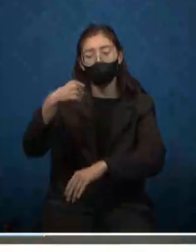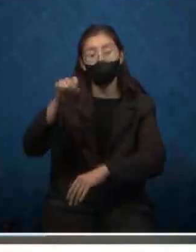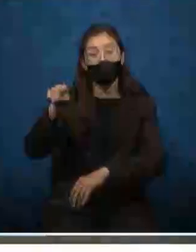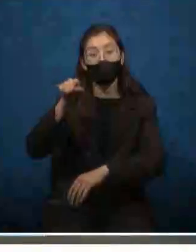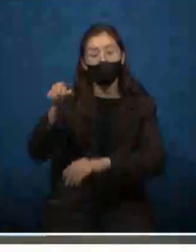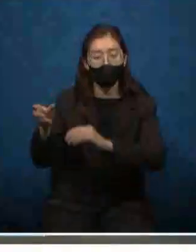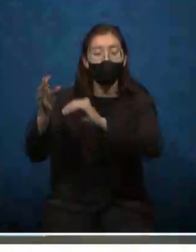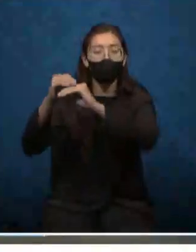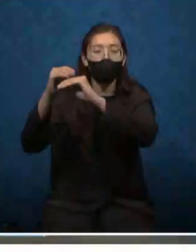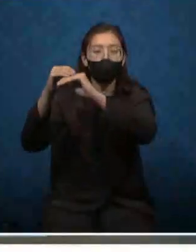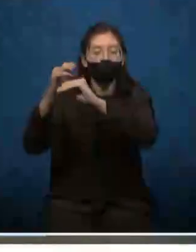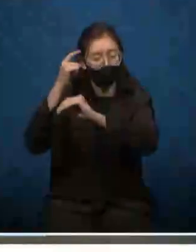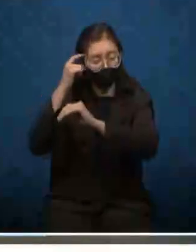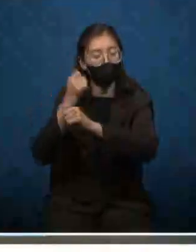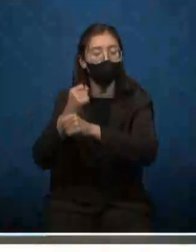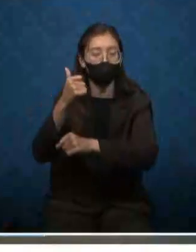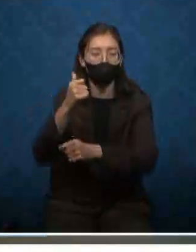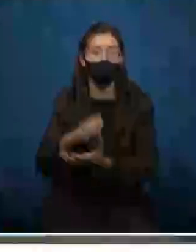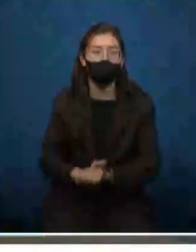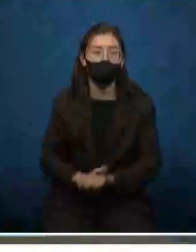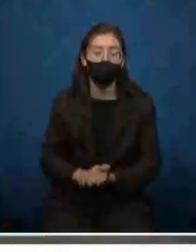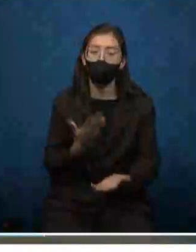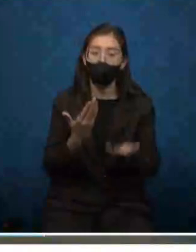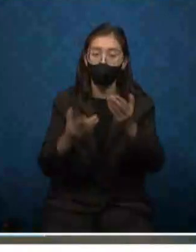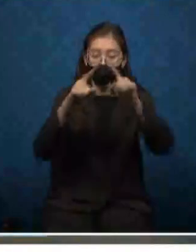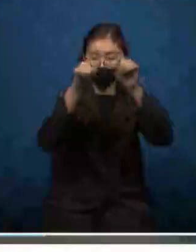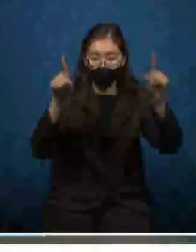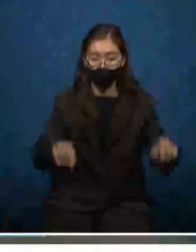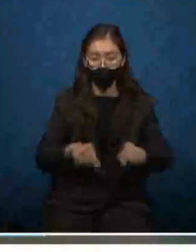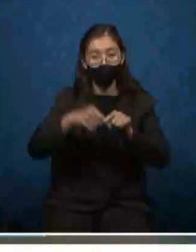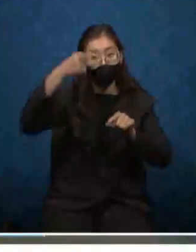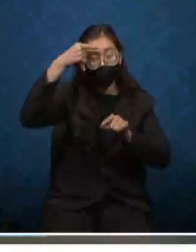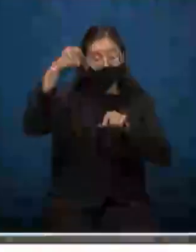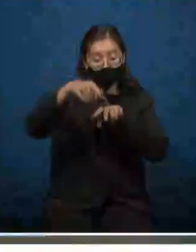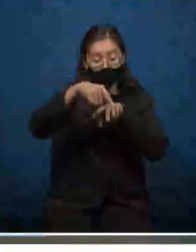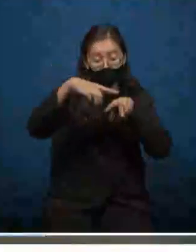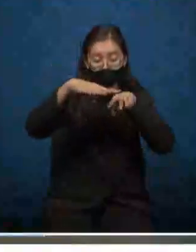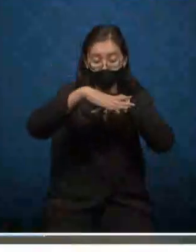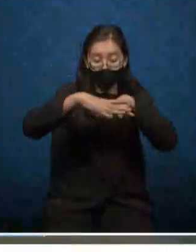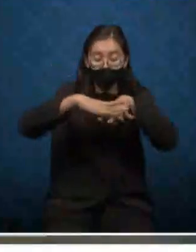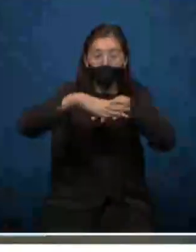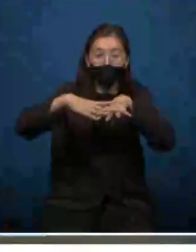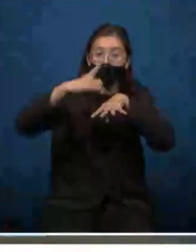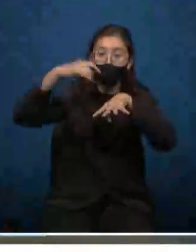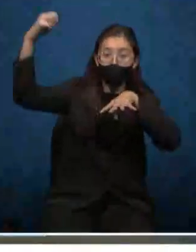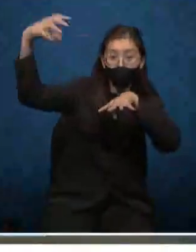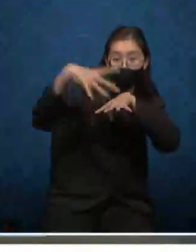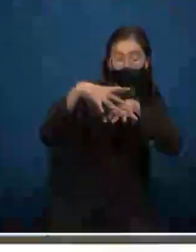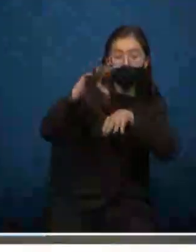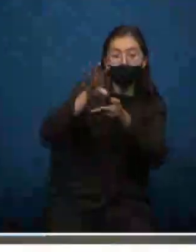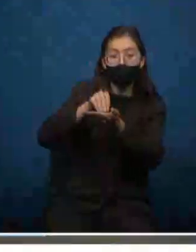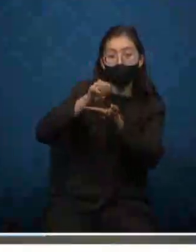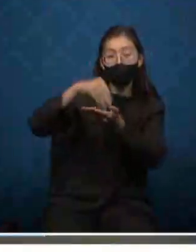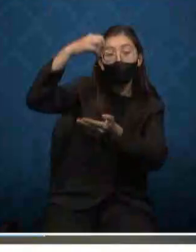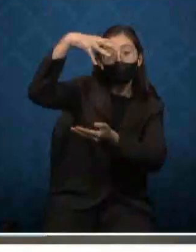านทดแทน อยเช่นโลาเซล์หรือโลาฟาร์ม่ครัตอนนี้ค่าก่อสรางสรางก่อน 1 MW